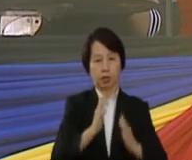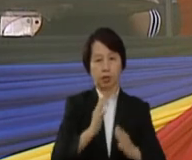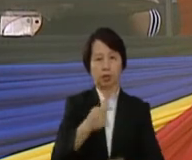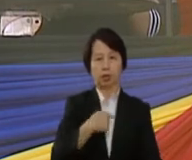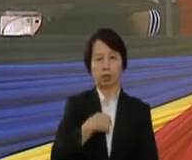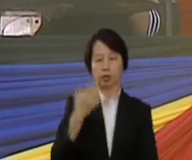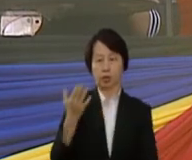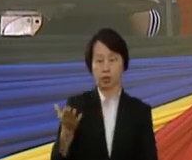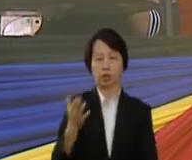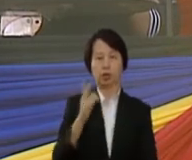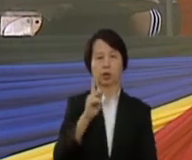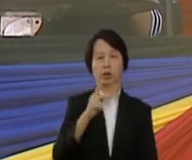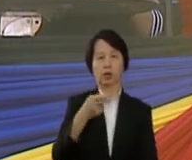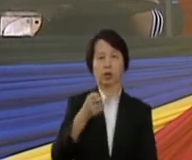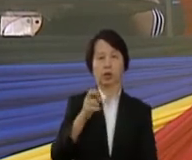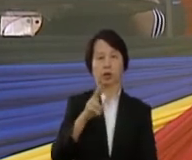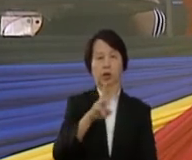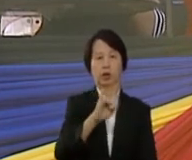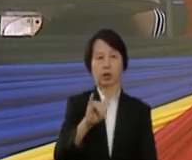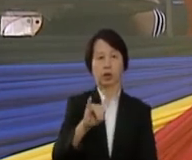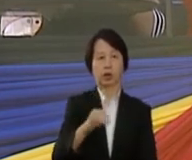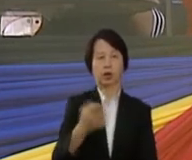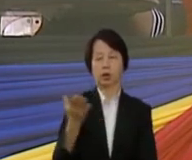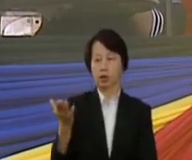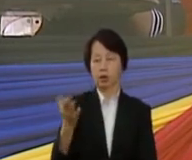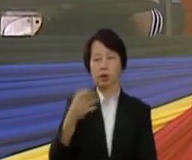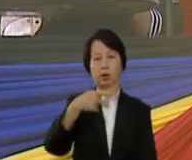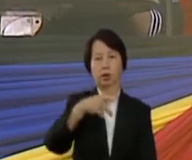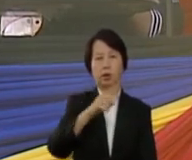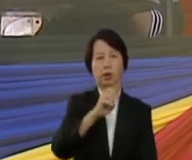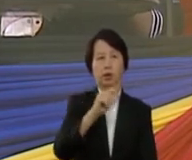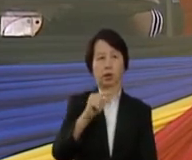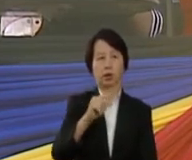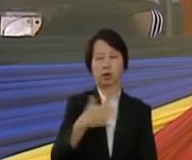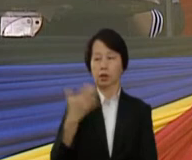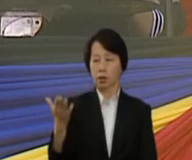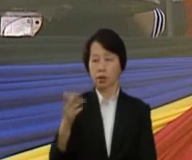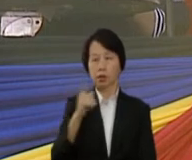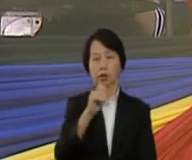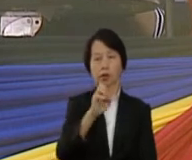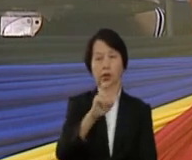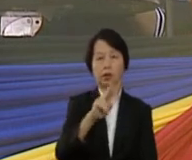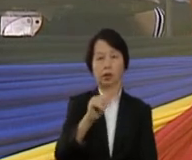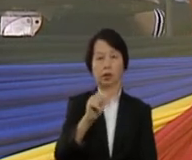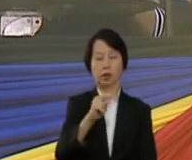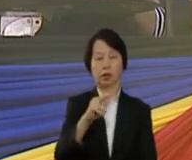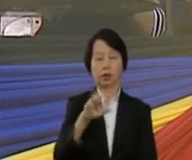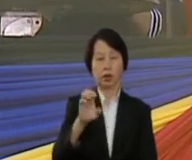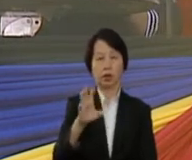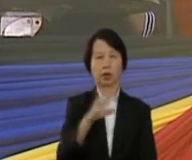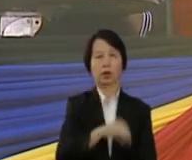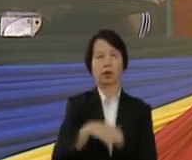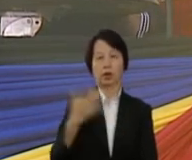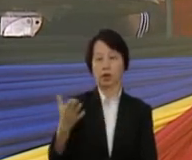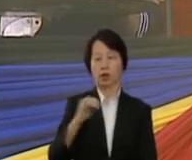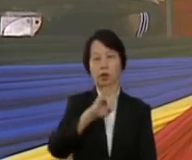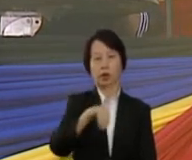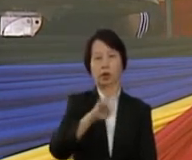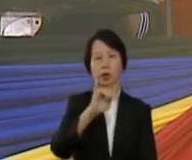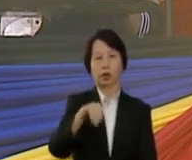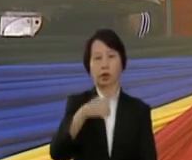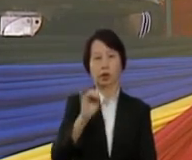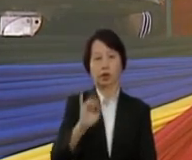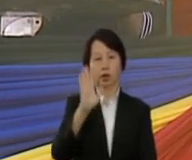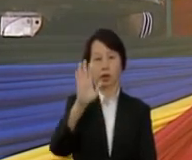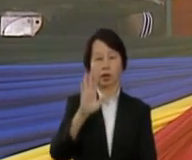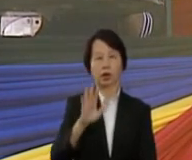Saya Saiful Khairi bin Haji Ahmad. Saya Pang Chin Fei. Saya Terence Das. Dan saya Gigi Ahmad